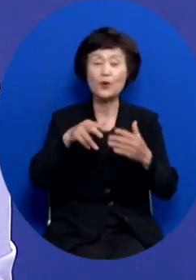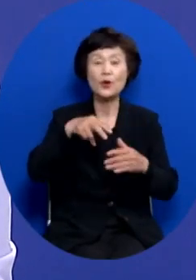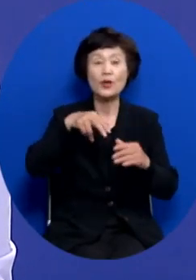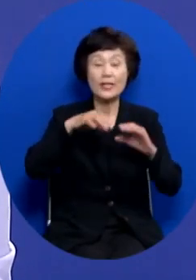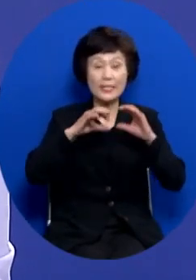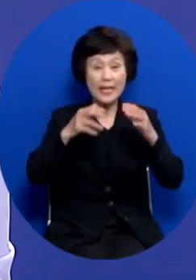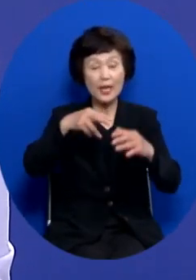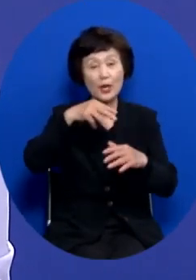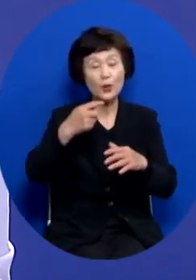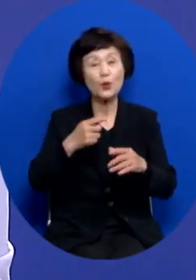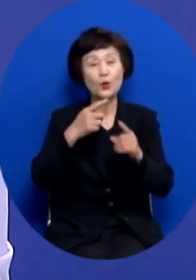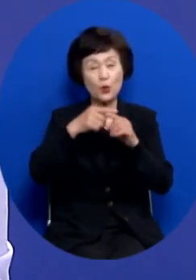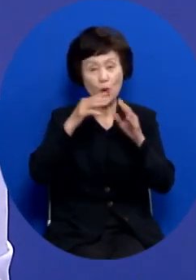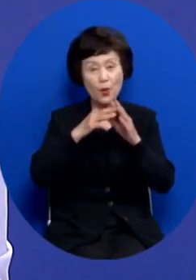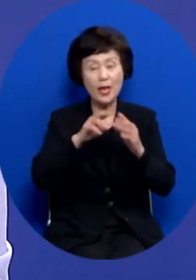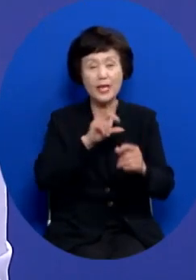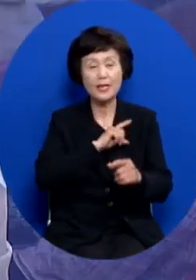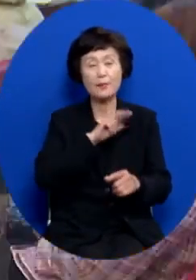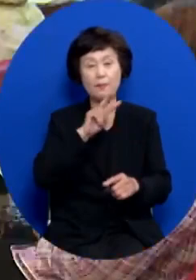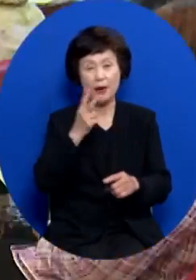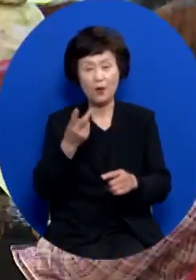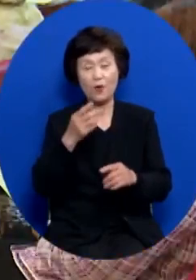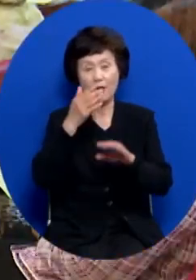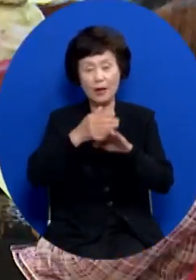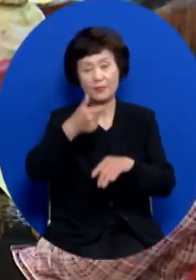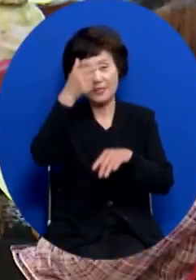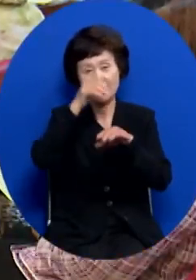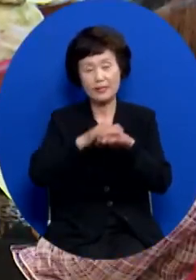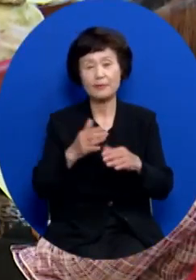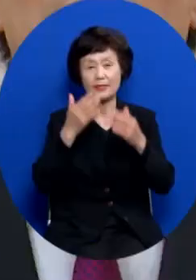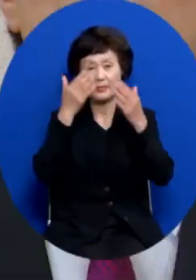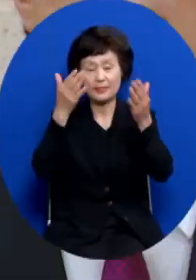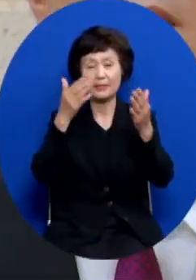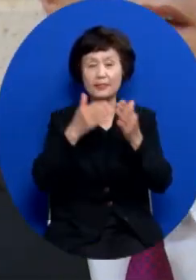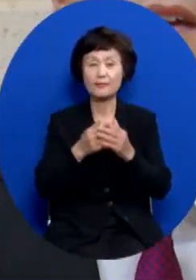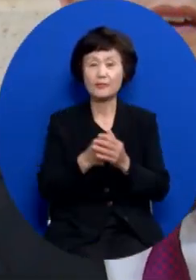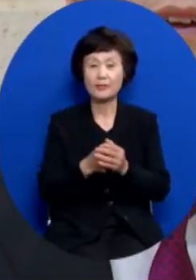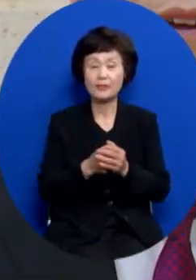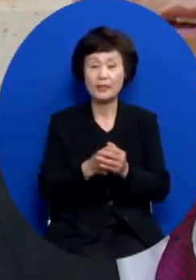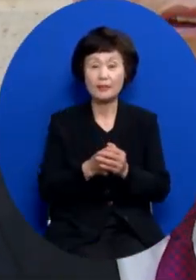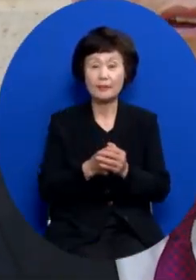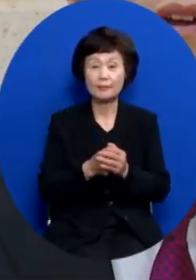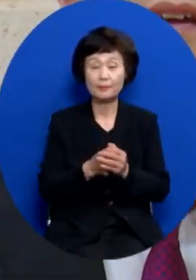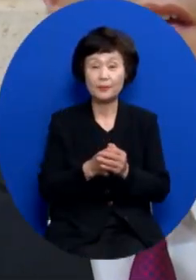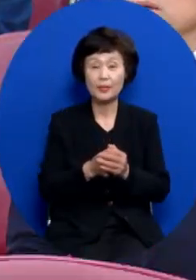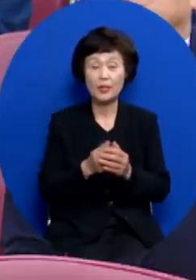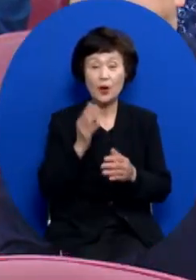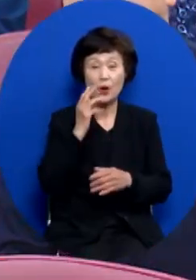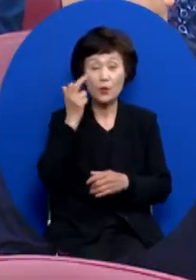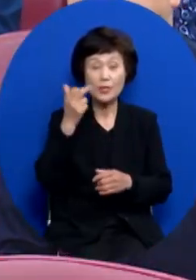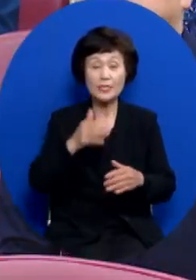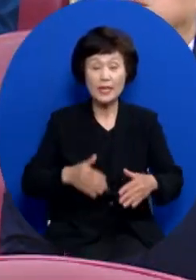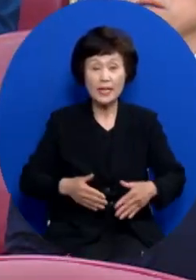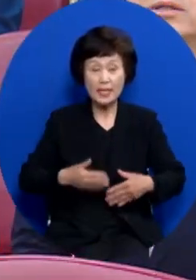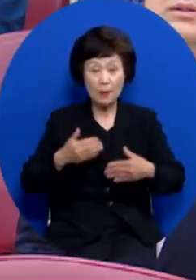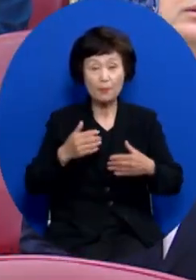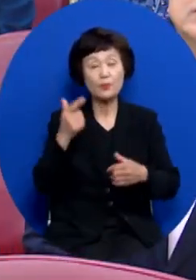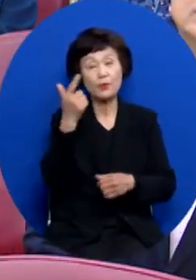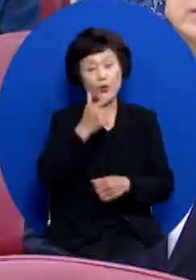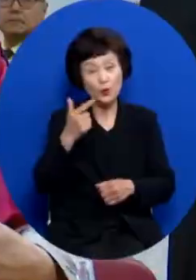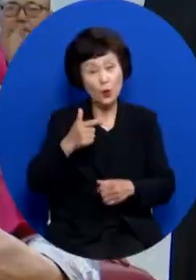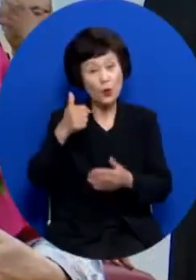개원 감사예배를 드렸습니다 예배에서 예장고신 울산남부노회 노회장